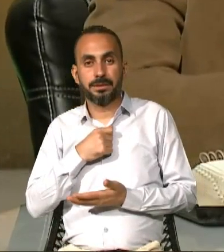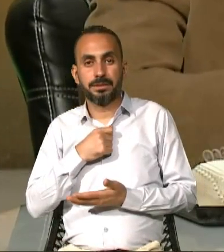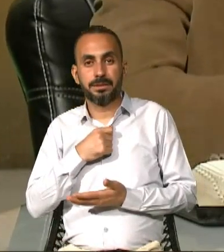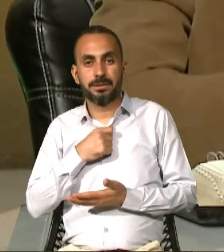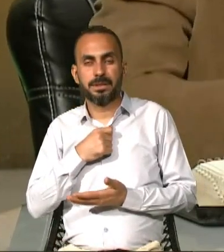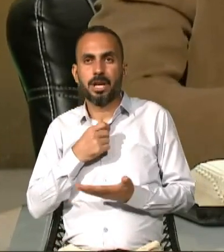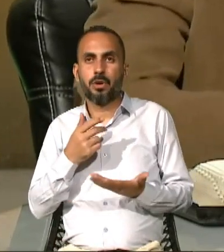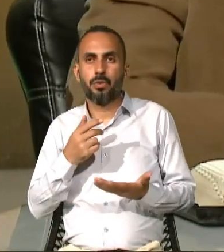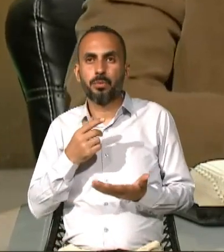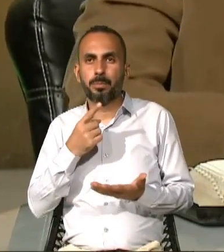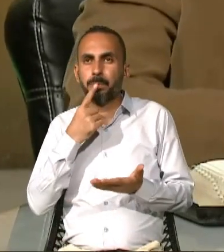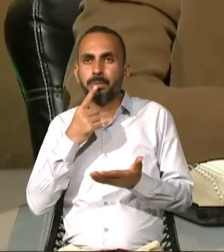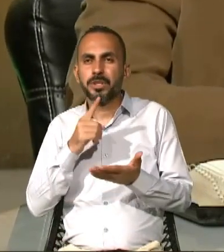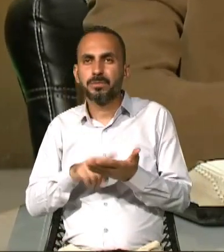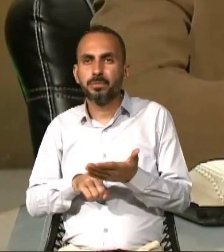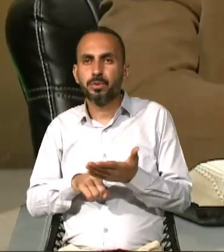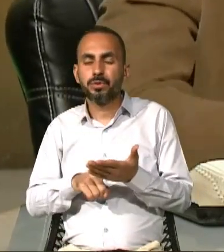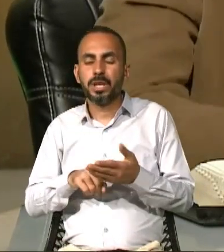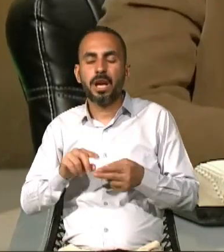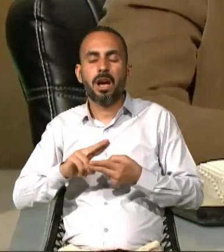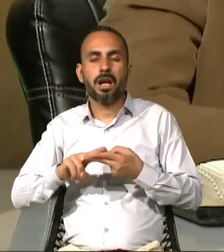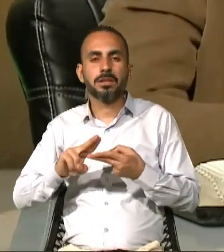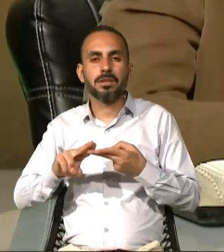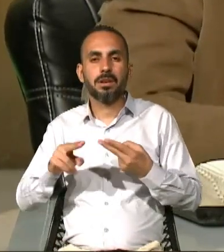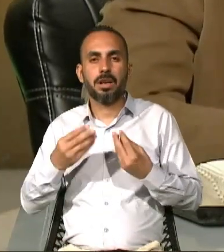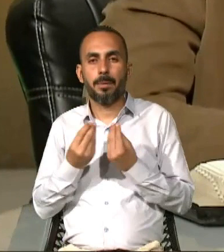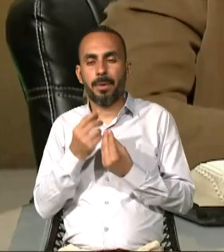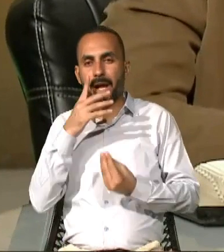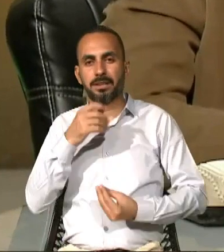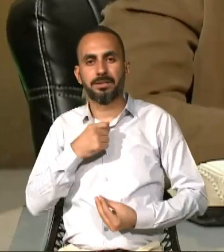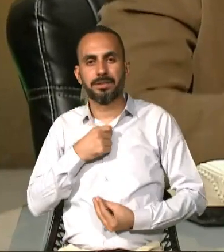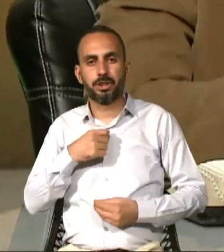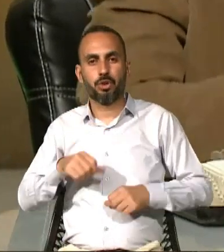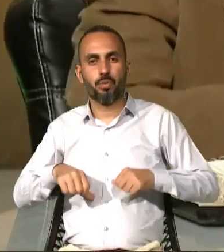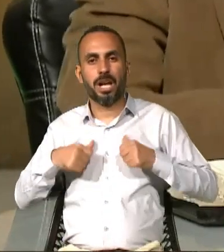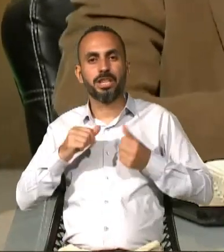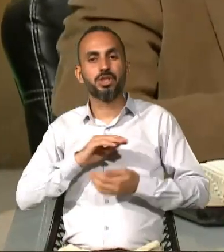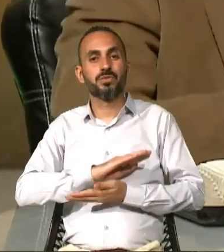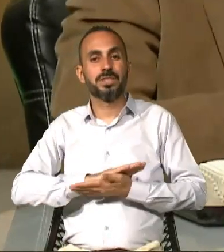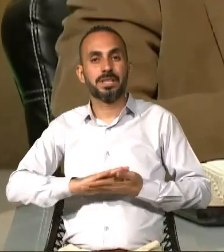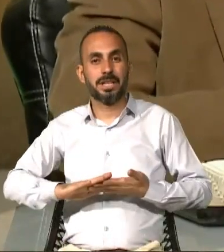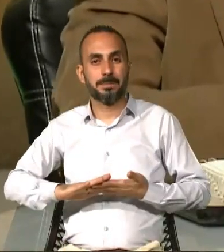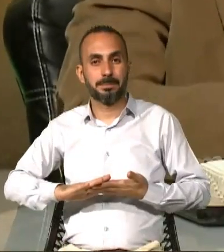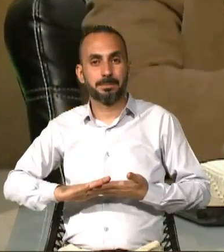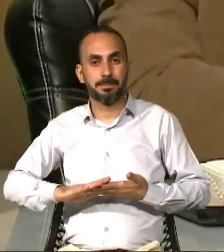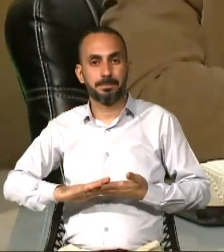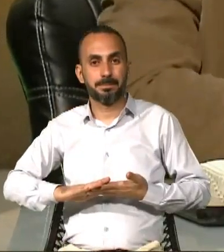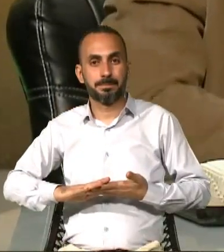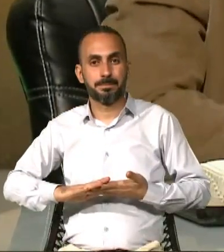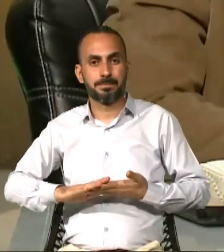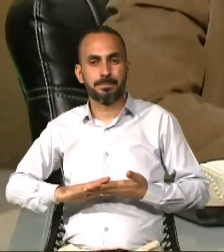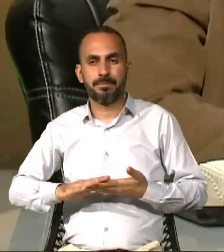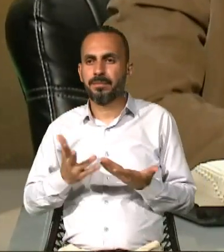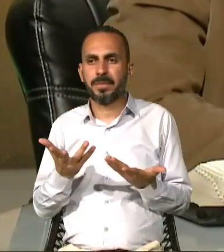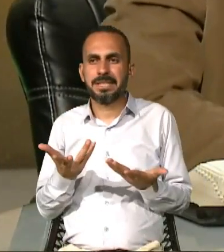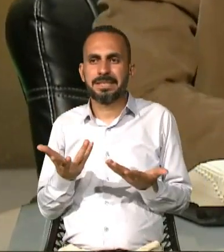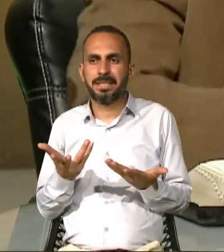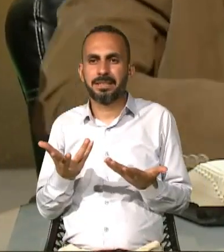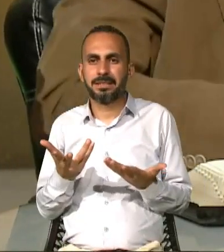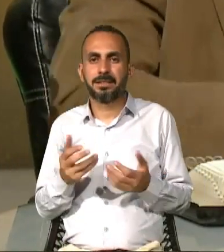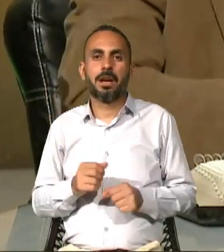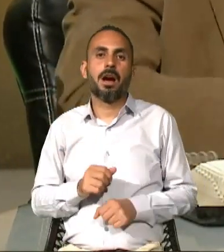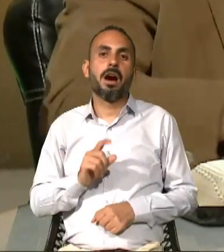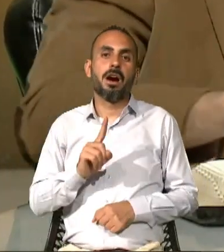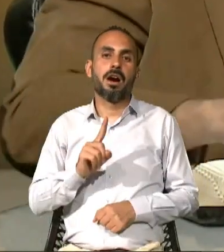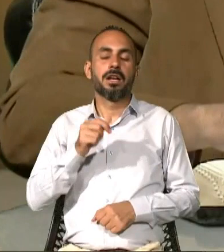وإنجاز التعبير أتصالح معاها وأعيش في سلام، إزاي؟ بكلمة جميلة اسمها الصبر.